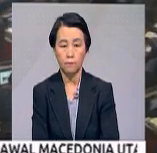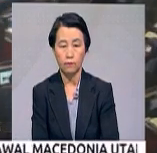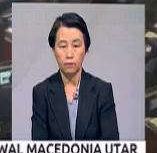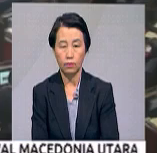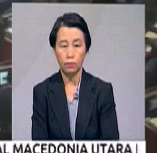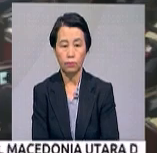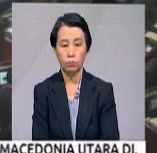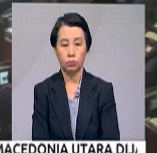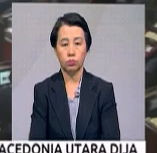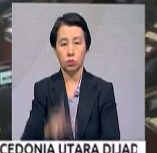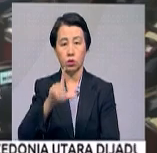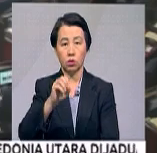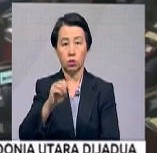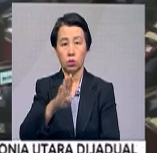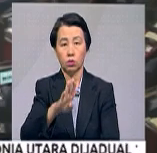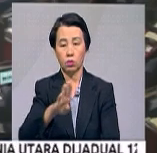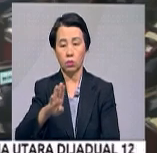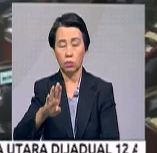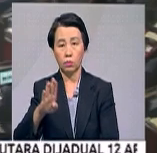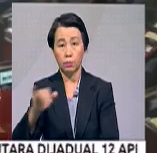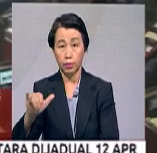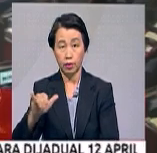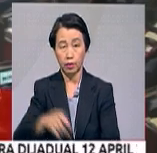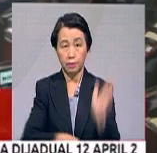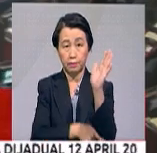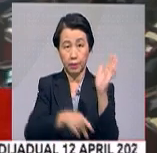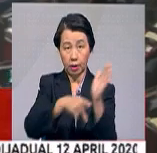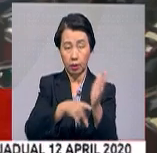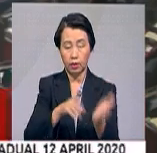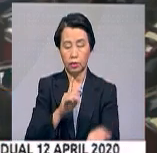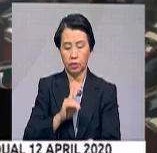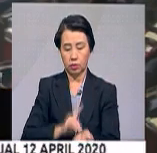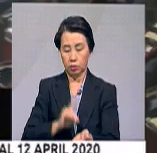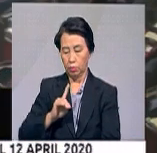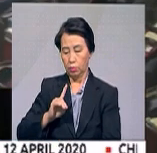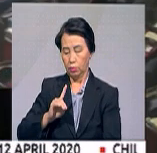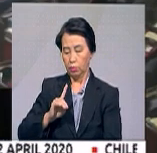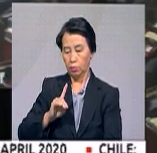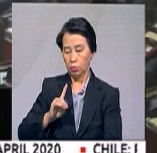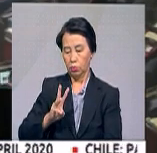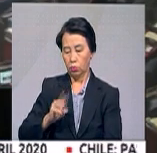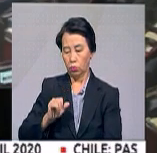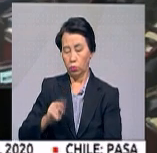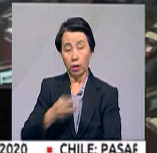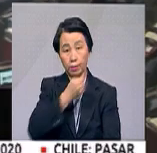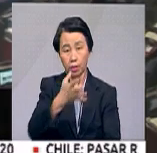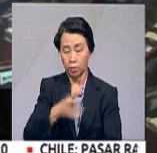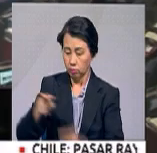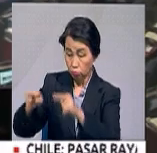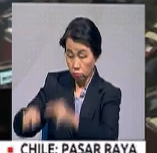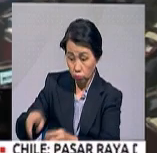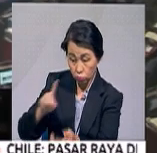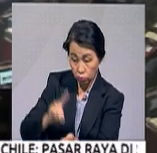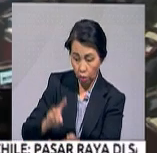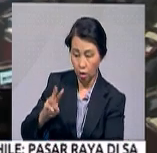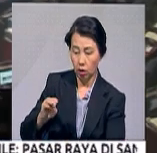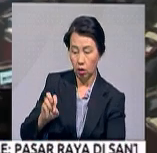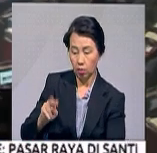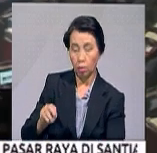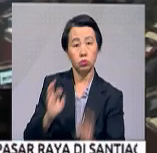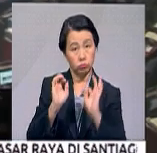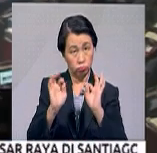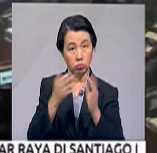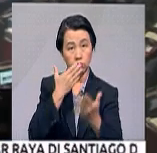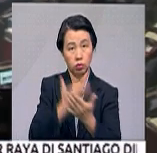Di lobi Parlimen, Timbalan Perdana Menteri Datuk Seri Dr. Wan Azizi Zahwan Ismail memaklumkan keadaan Datuk Mansor semakin baik